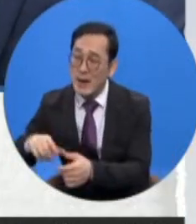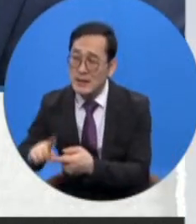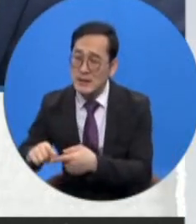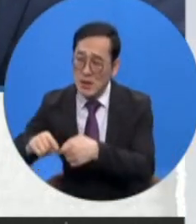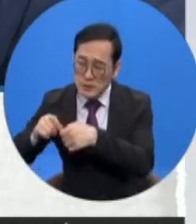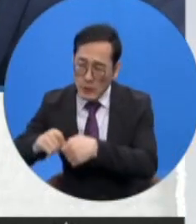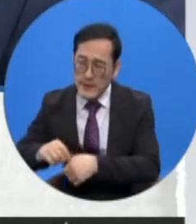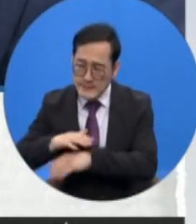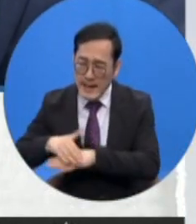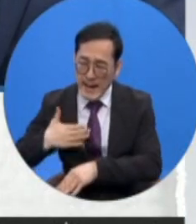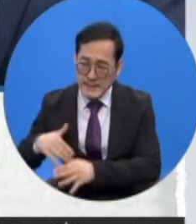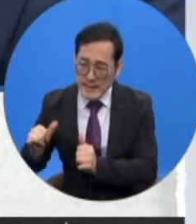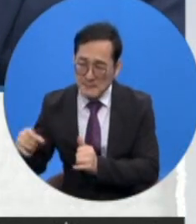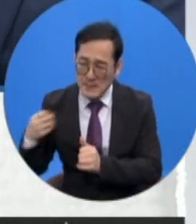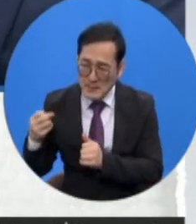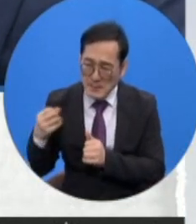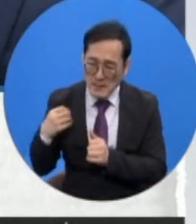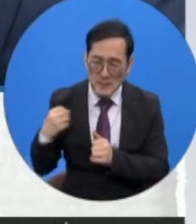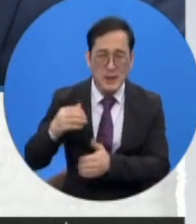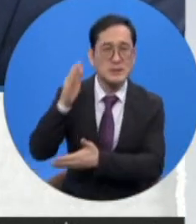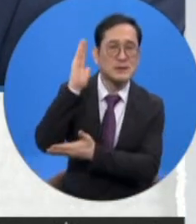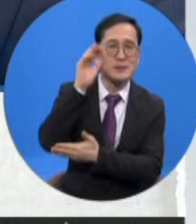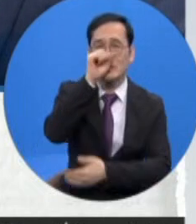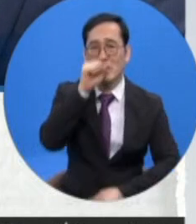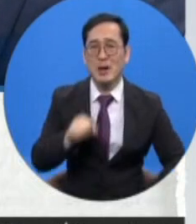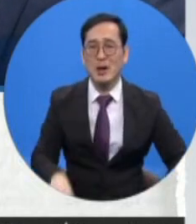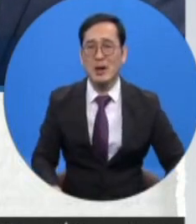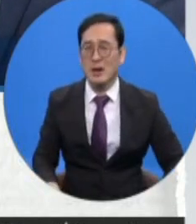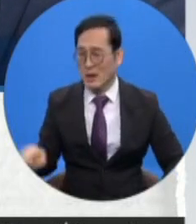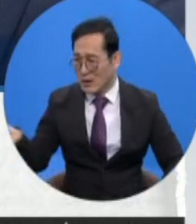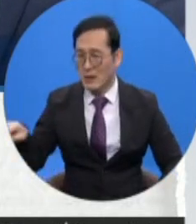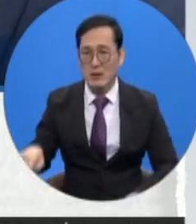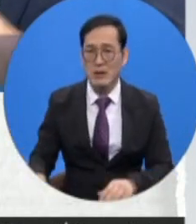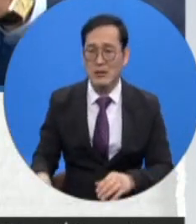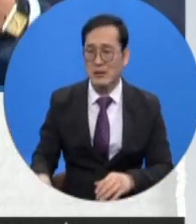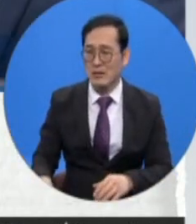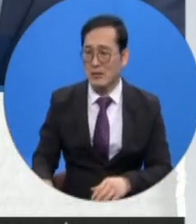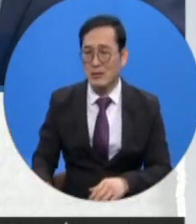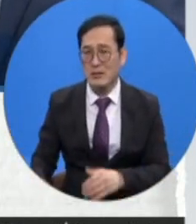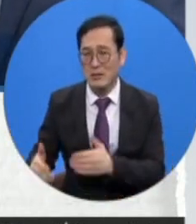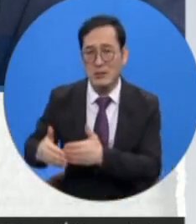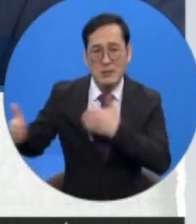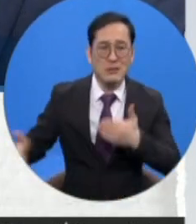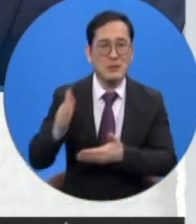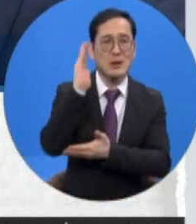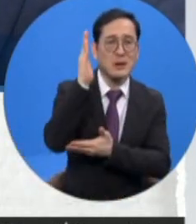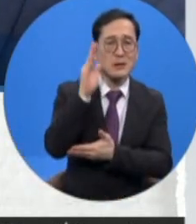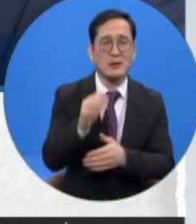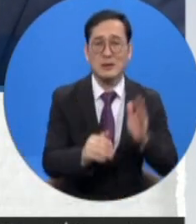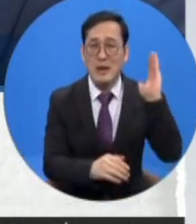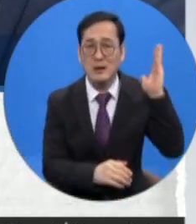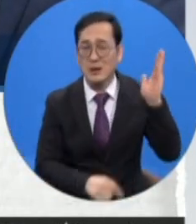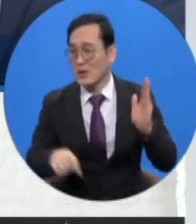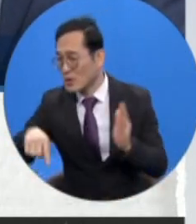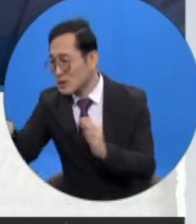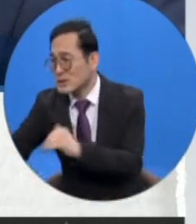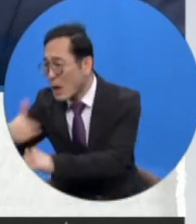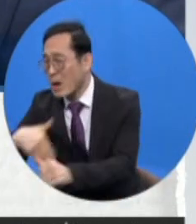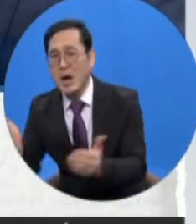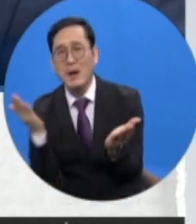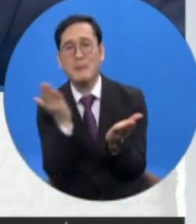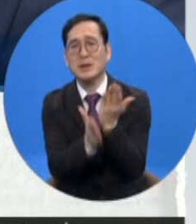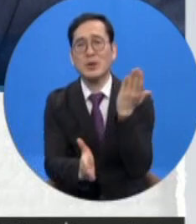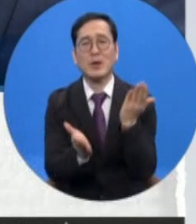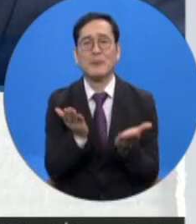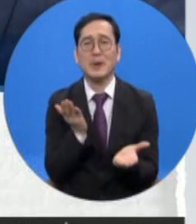본의 아니게 실수하는 일들이 좀 줄어들 수 있을 텐데 실제로 보면은 그것과 별개로 청와대의 어떤